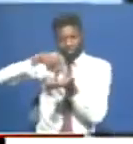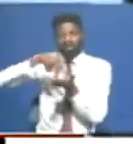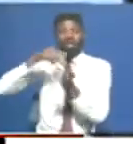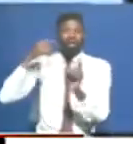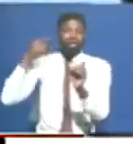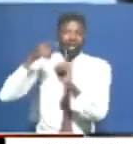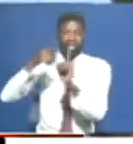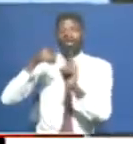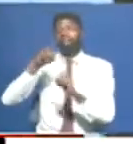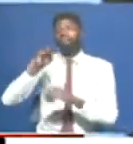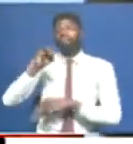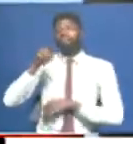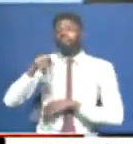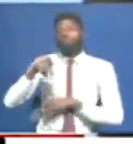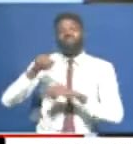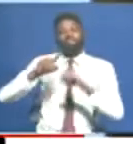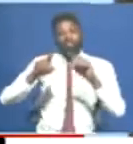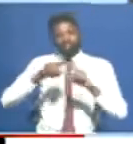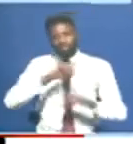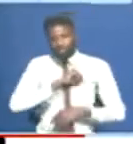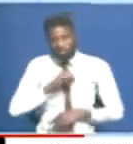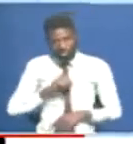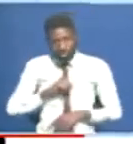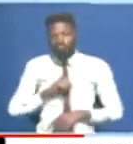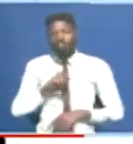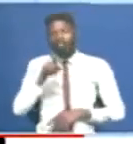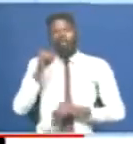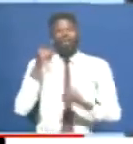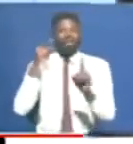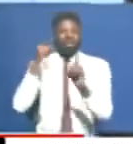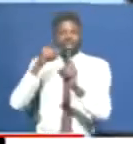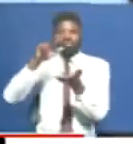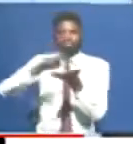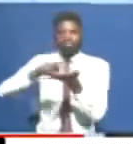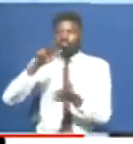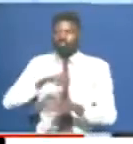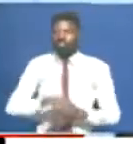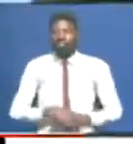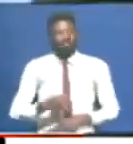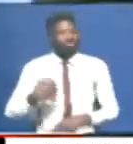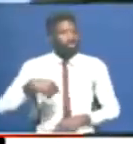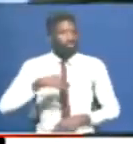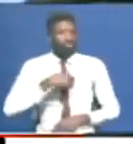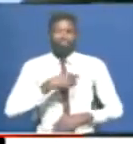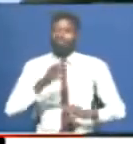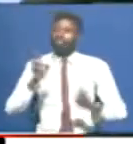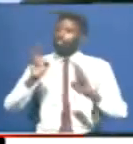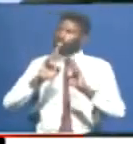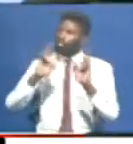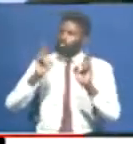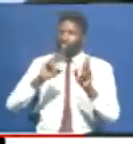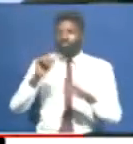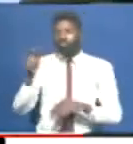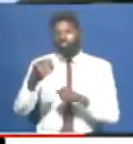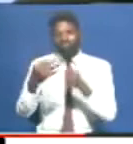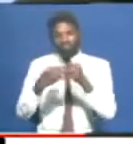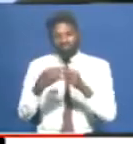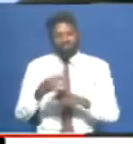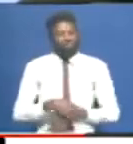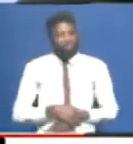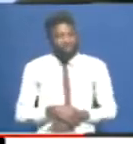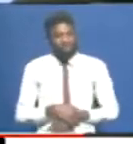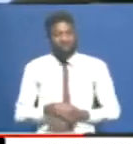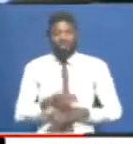polls. Kuimara, tuko tayari kwa safari ya August. Uchumi wa mji huu umeathirika